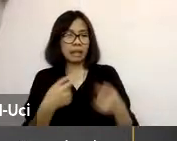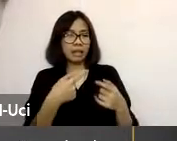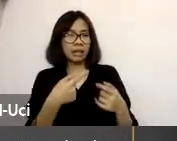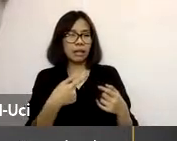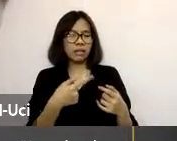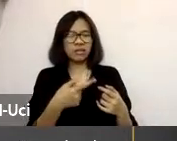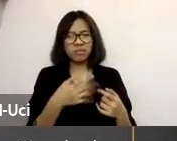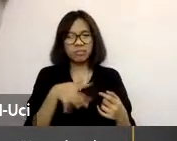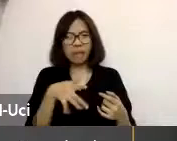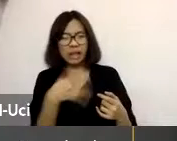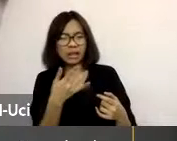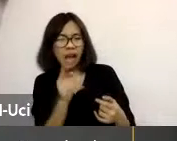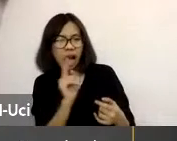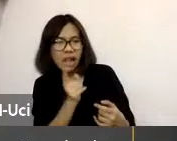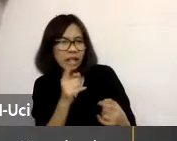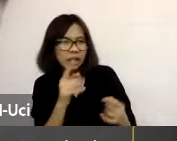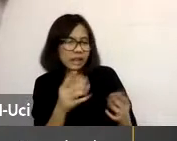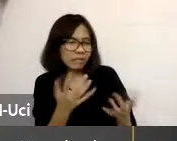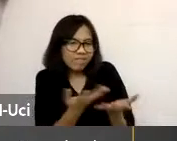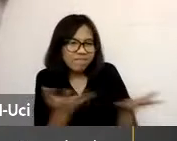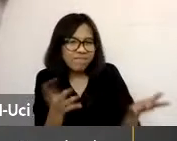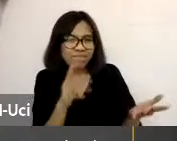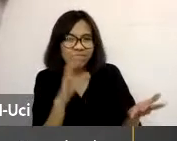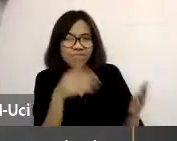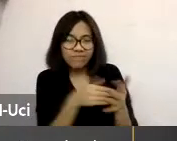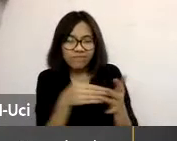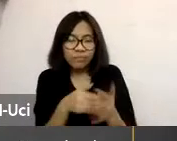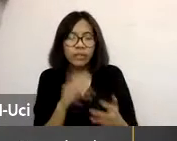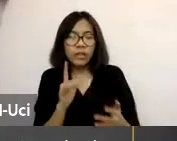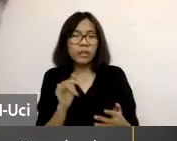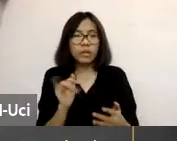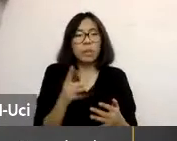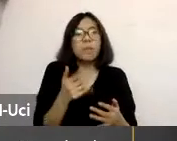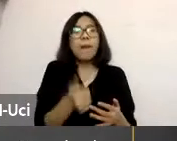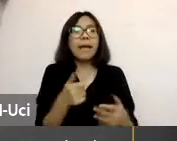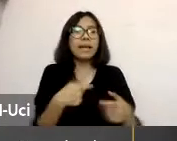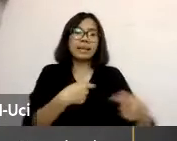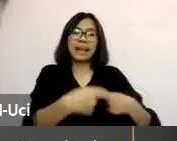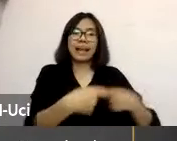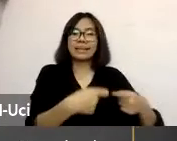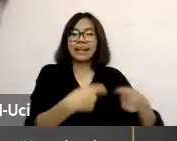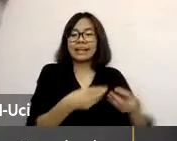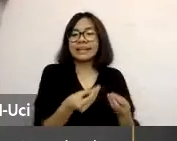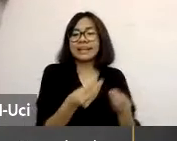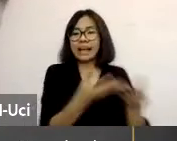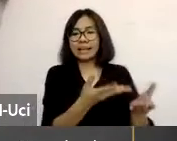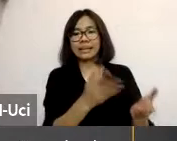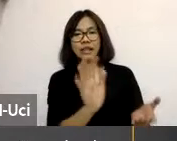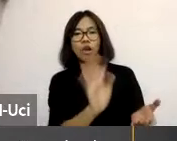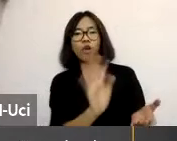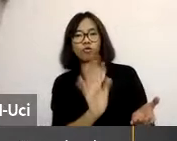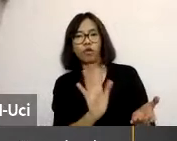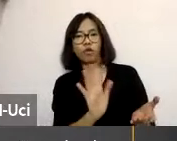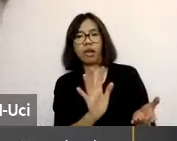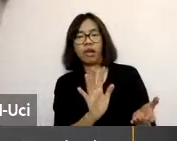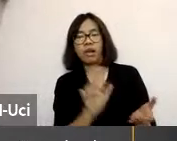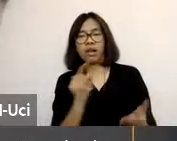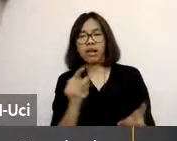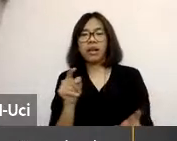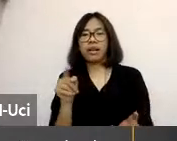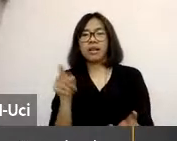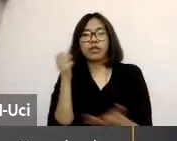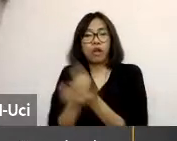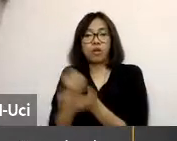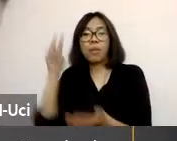mungkin bisa atau secara simultan dari pelaku usahanya dari konsumennya juga peran dari pemerintah demikian Mas antonim